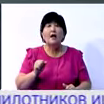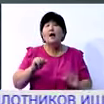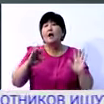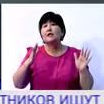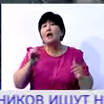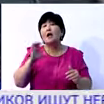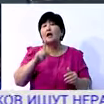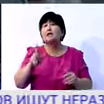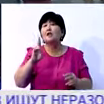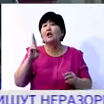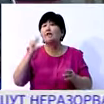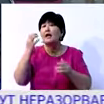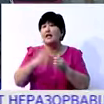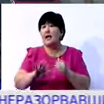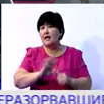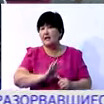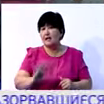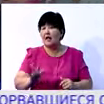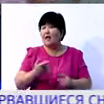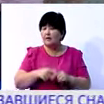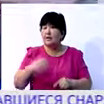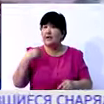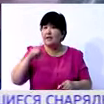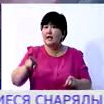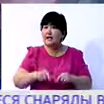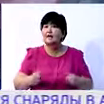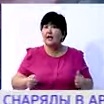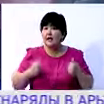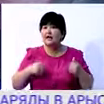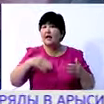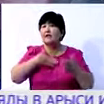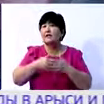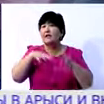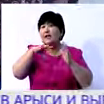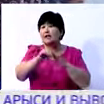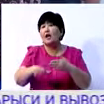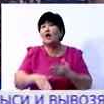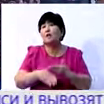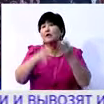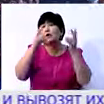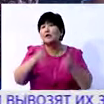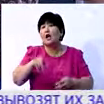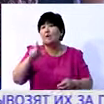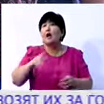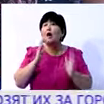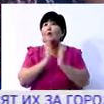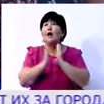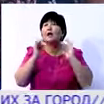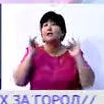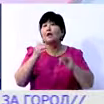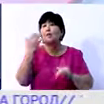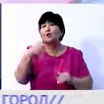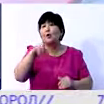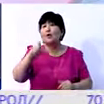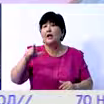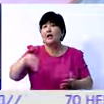События в Арыси никого не оставили равнодушными. Кызылординцы также стремятся внести свою лепту в поддержку пострадавших. В парке собрались сотни